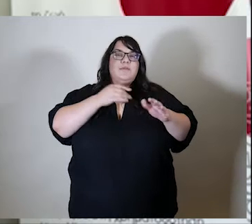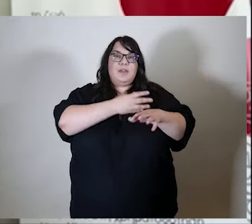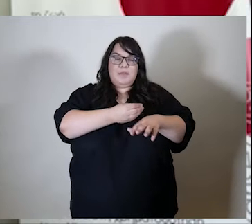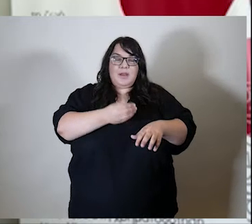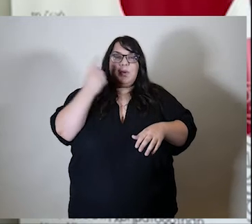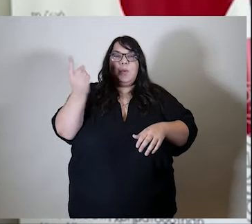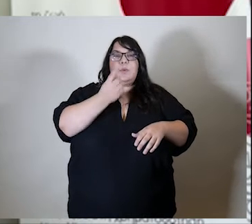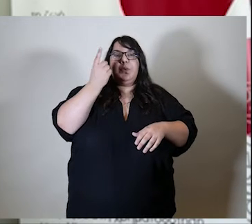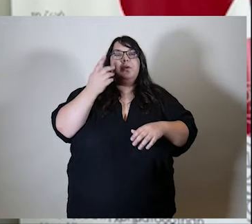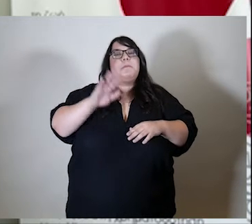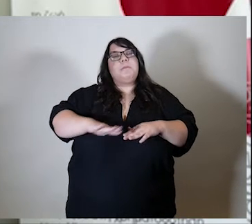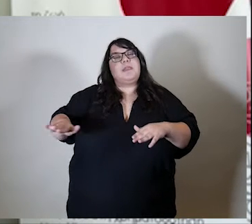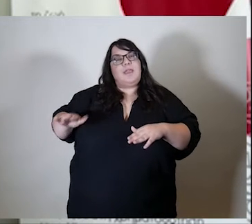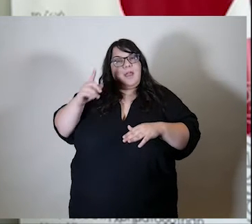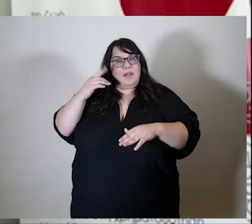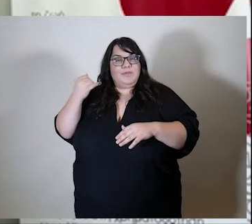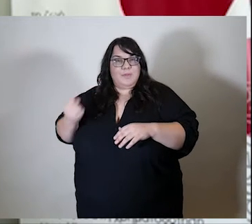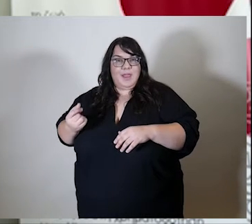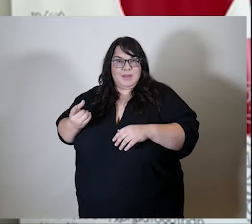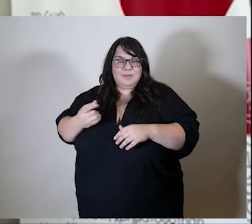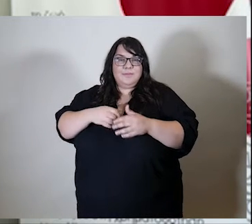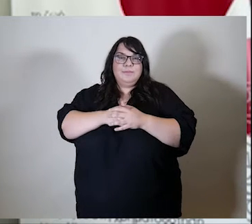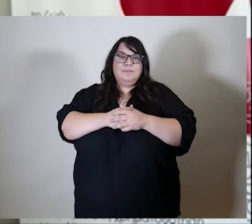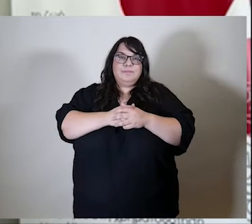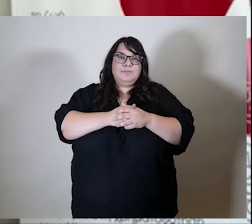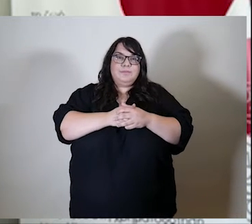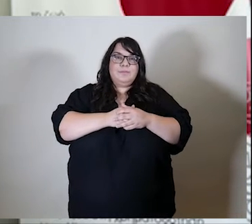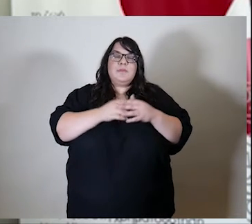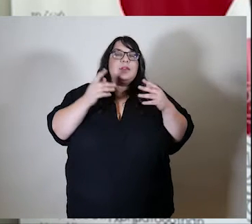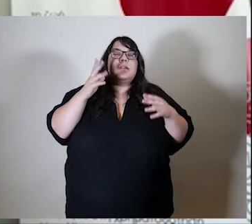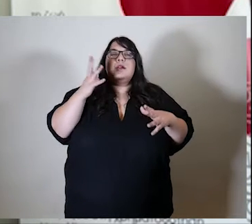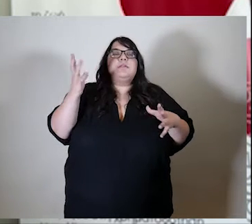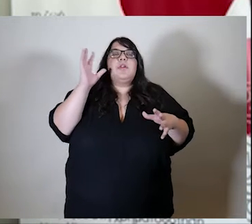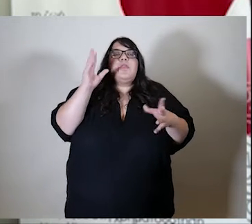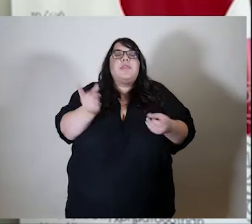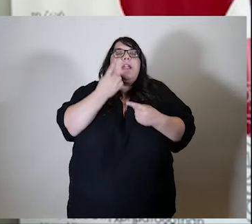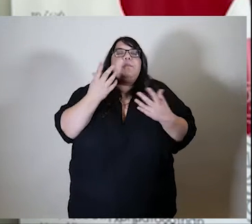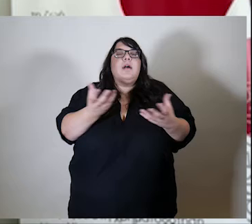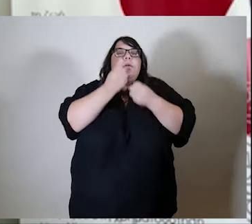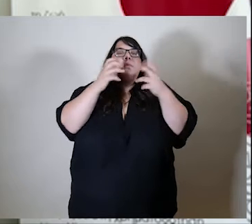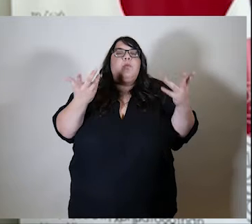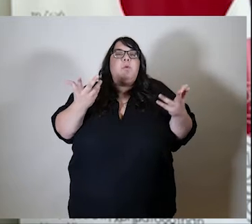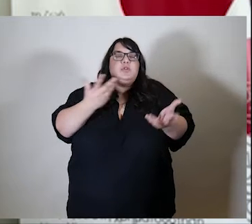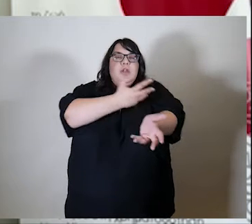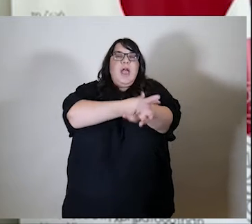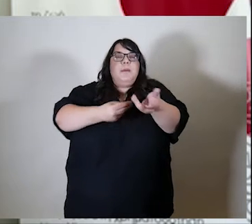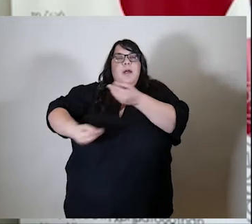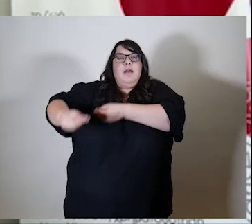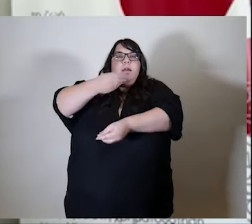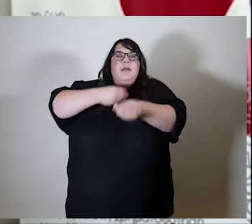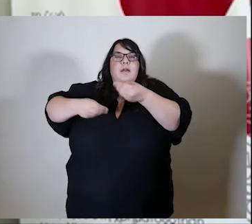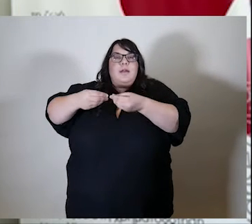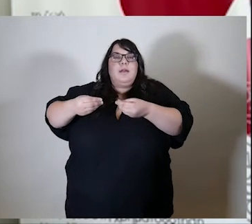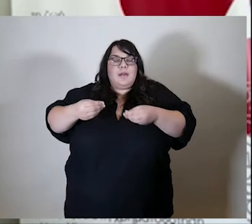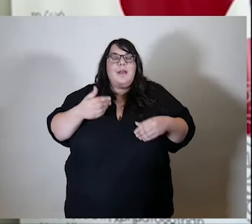του αίματος, όπως η λευκαιμία, η οποία είναι και η πιο συνήθις μορφή καρκίνου στα παιδιά. Για πολλούς, η μόνη ελπίδα είναι η μεταμόσχευση μυελού των οστών από ένα